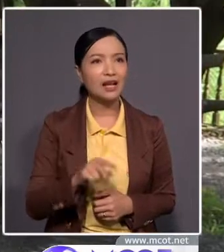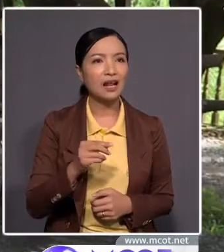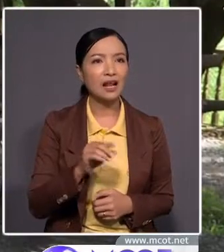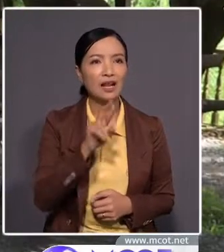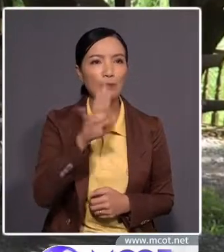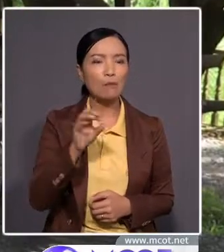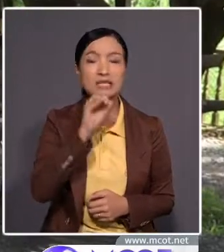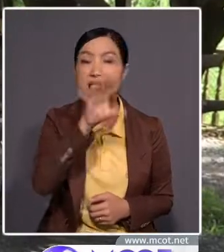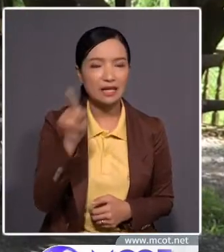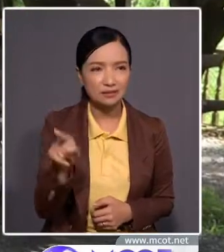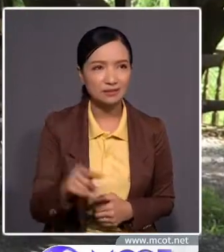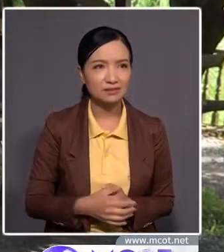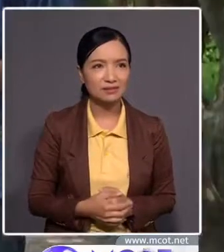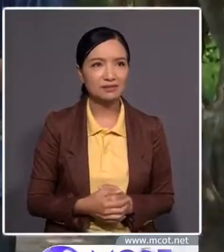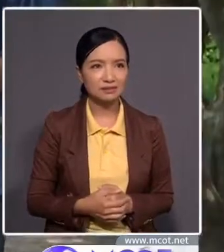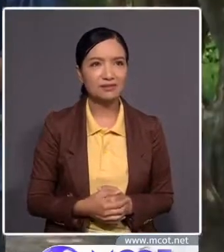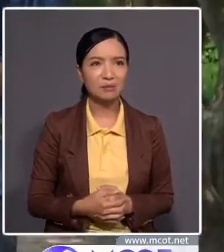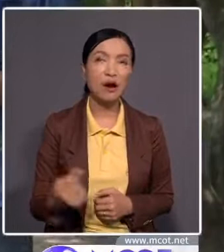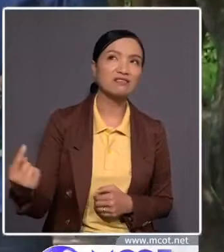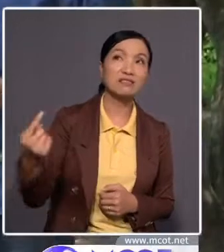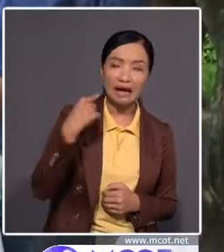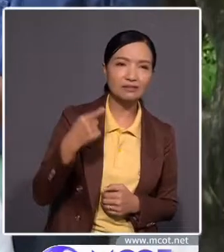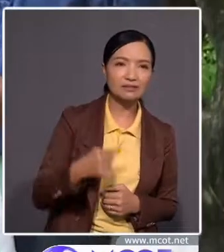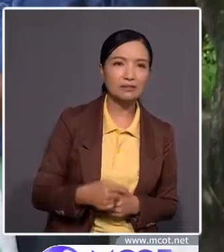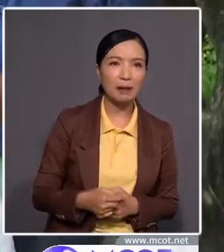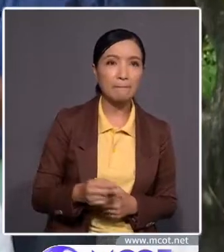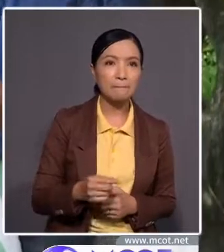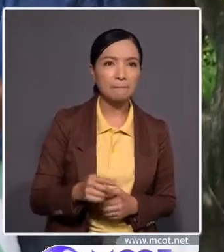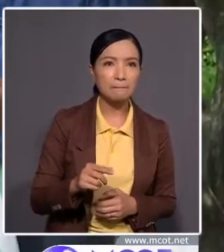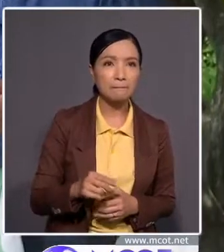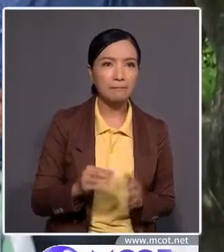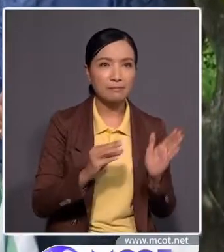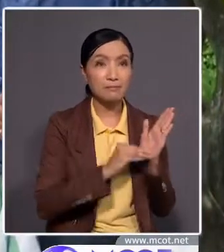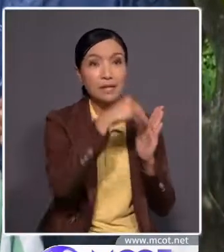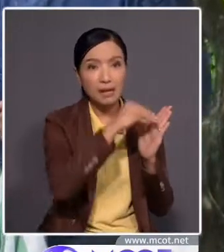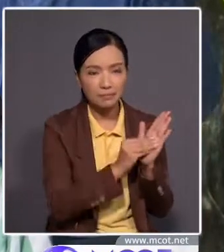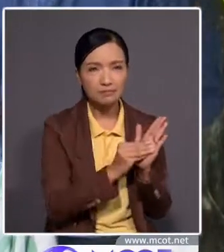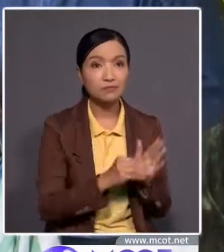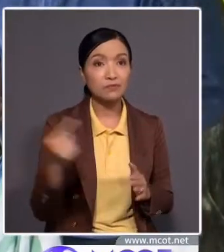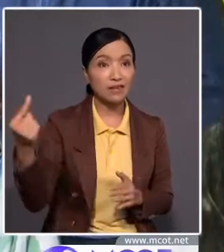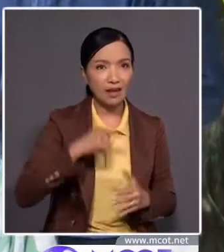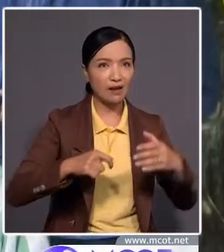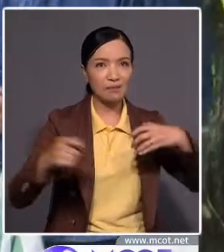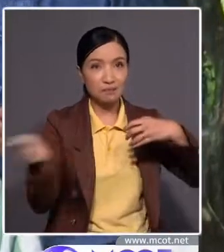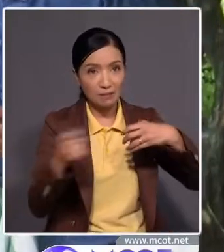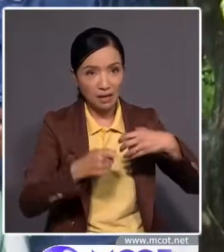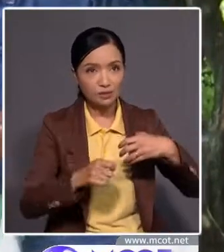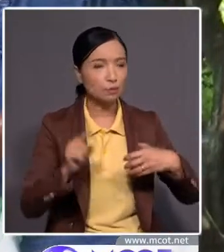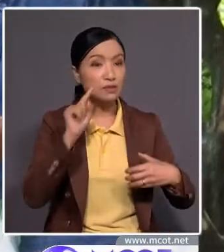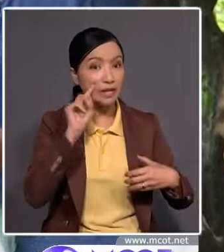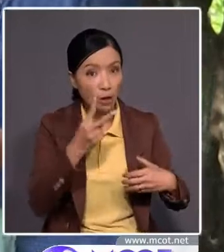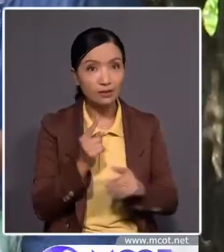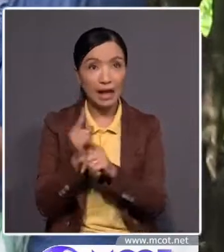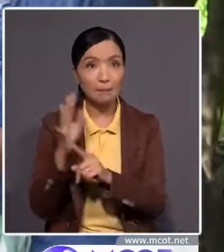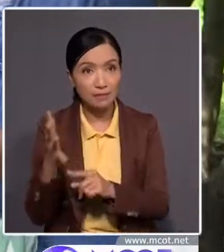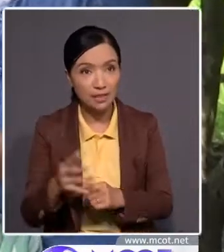บเสียงผม โอ้ยที่ผู้ใหญ่โม้เมื่อกี้เนี่ยเหรอ ครับ แล้วผู้ใหญ่ทำไงต่อได้ยินแล้ว ต้องขออนุญาตก่อนนะครับเพราะว่าสั่งการซ้ำสองจะมีปัญหาคร ับ ระบบ